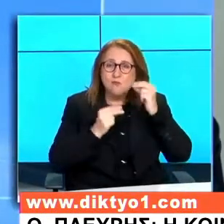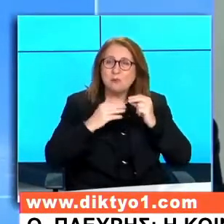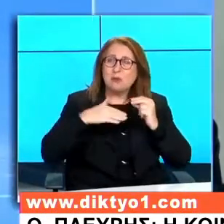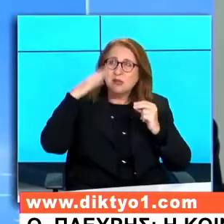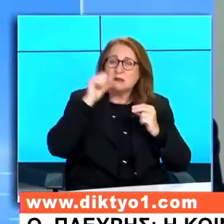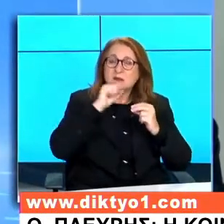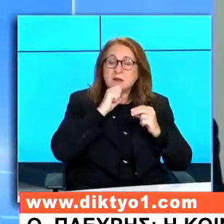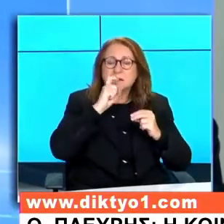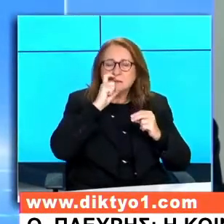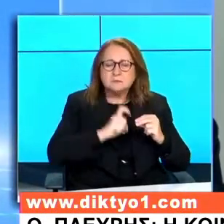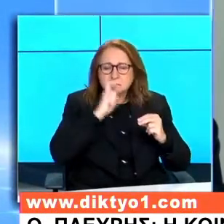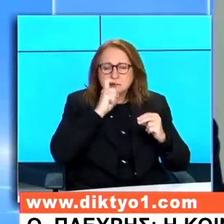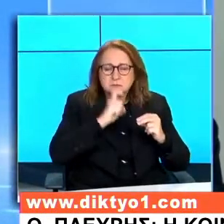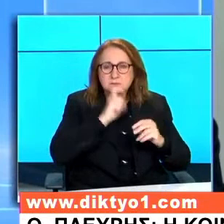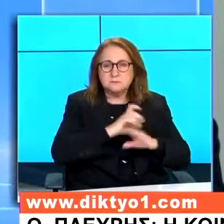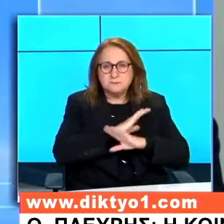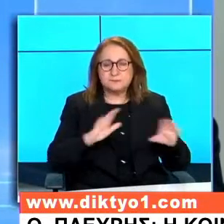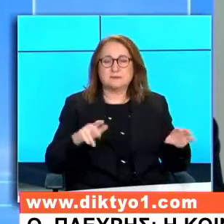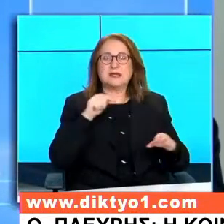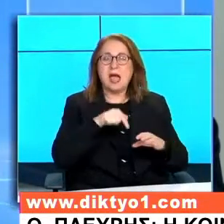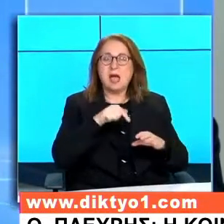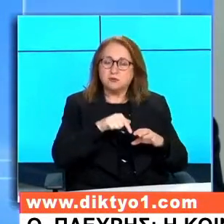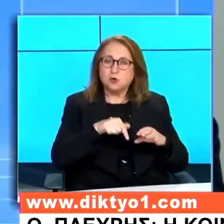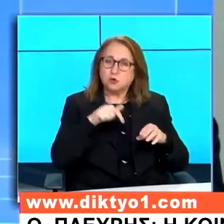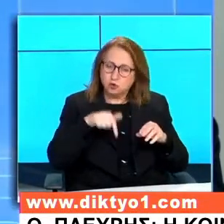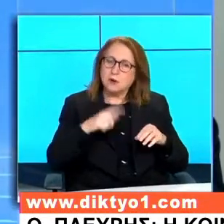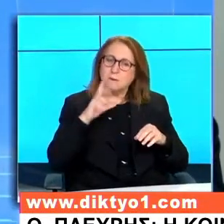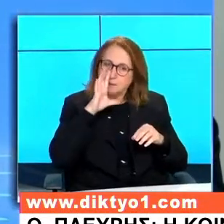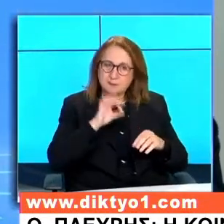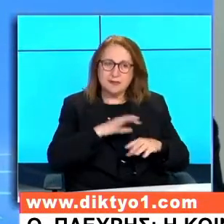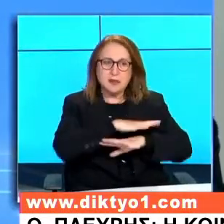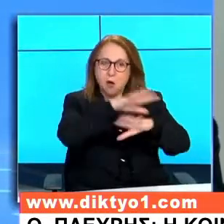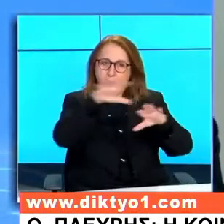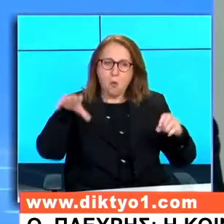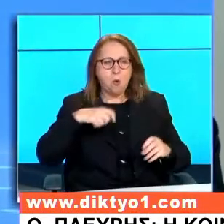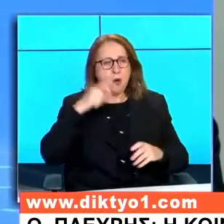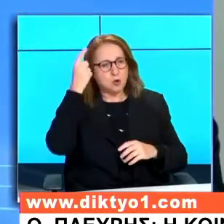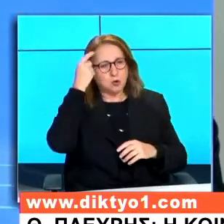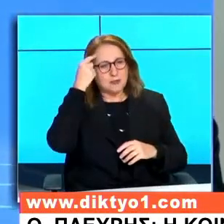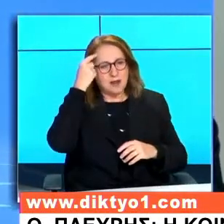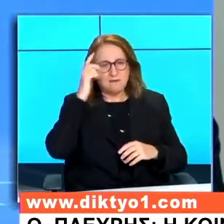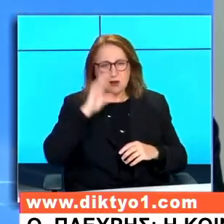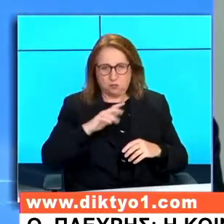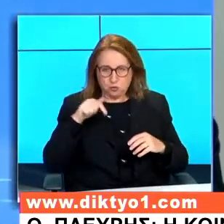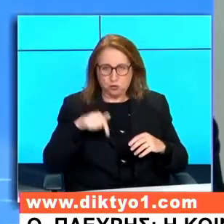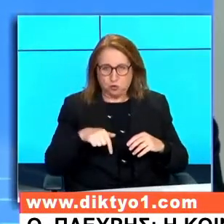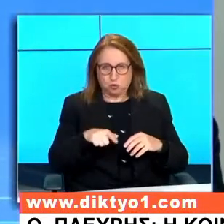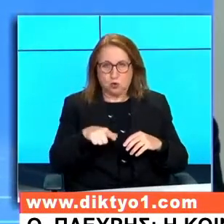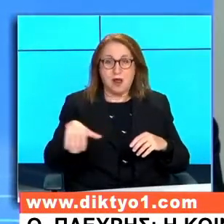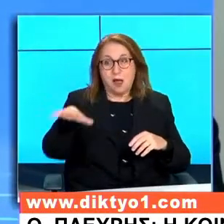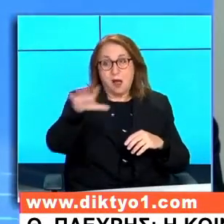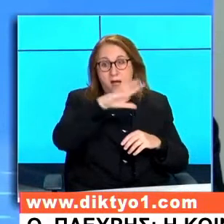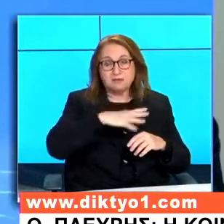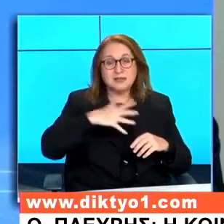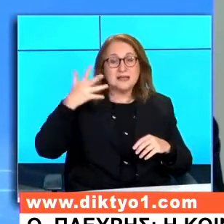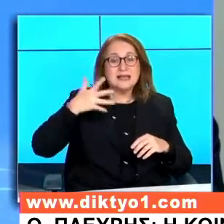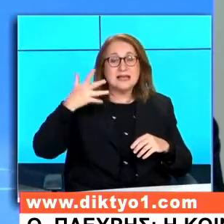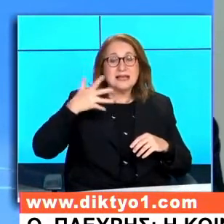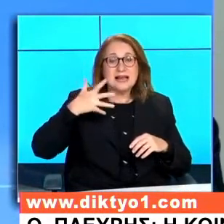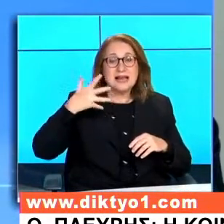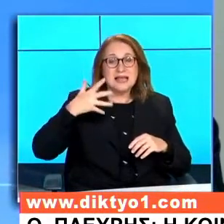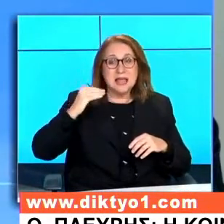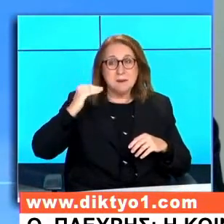δοθεί ένα σαφές μήνυμα ότι θα πρέπει αυτοί οι πληθυσμοί, οι οποίοι βρίσκονται σε μια ηλικιακή ομάδα και